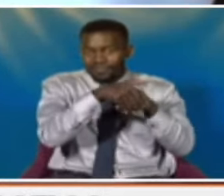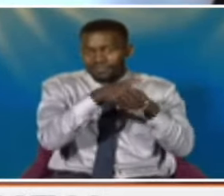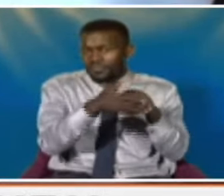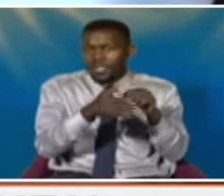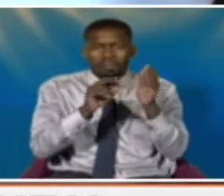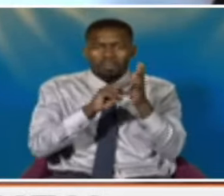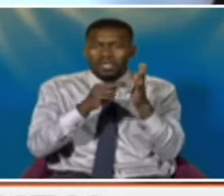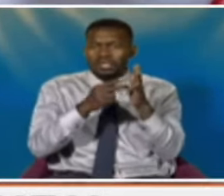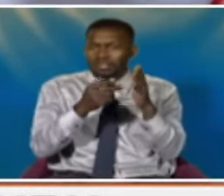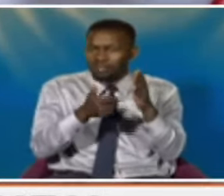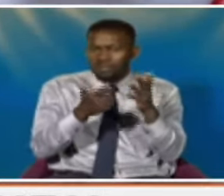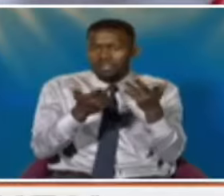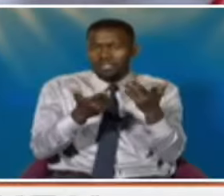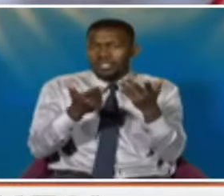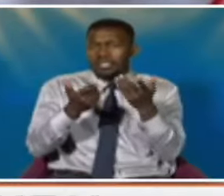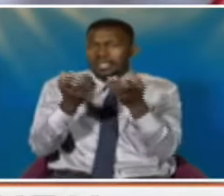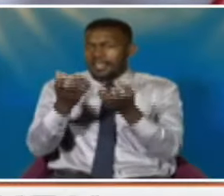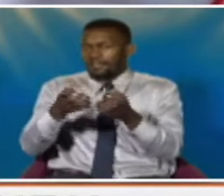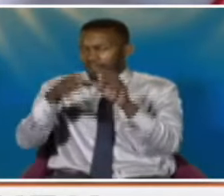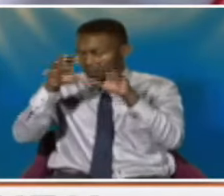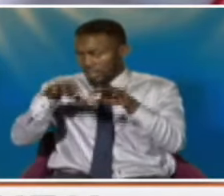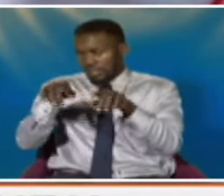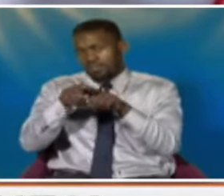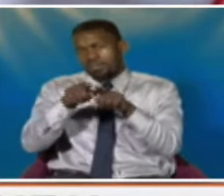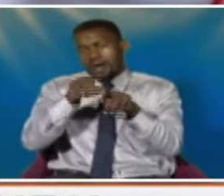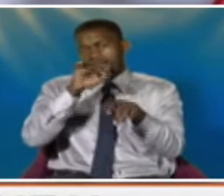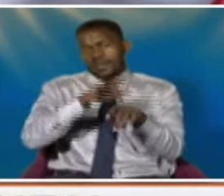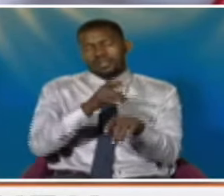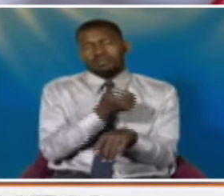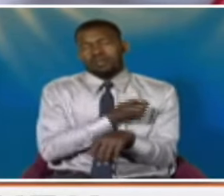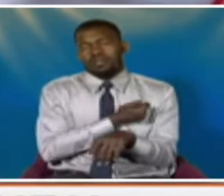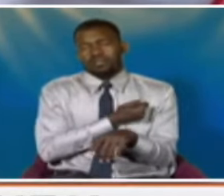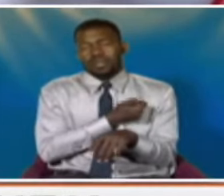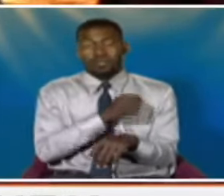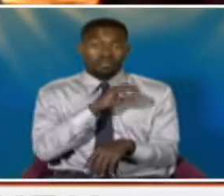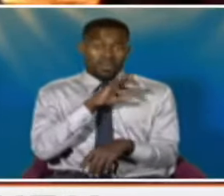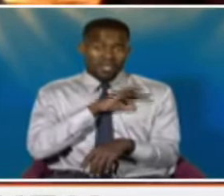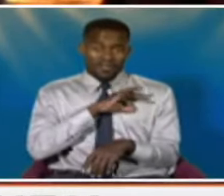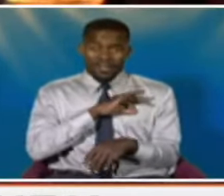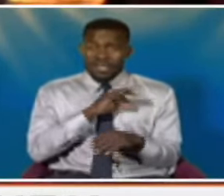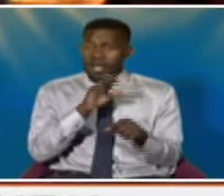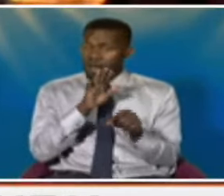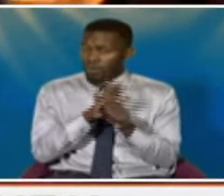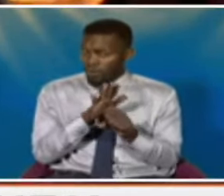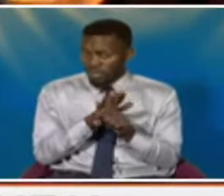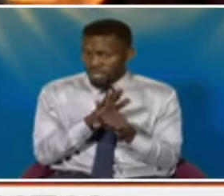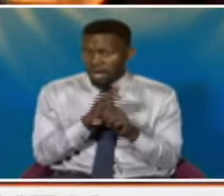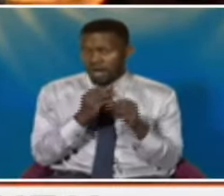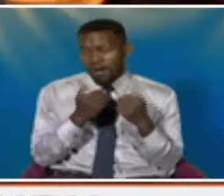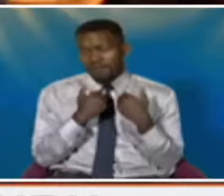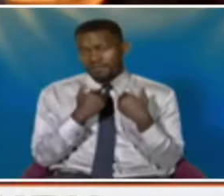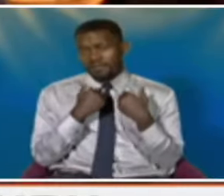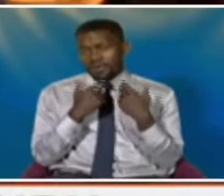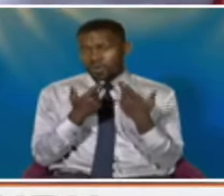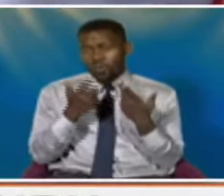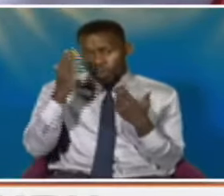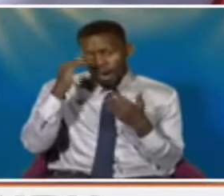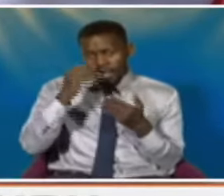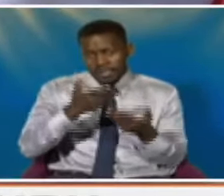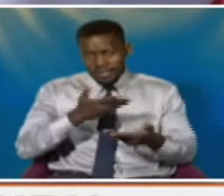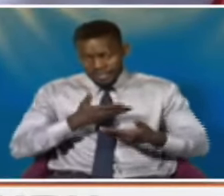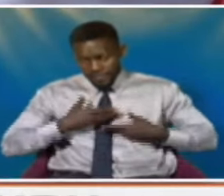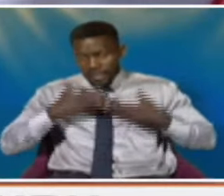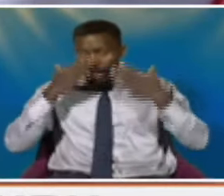critically menstrual health. Tulifaidika sana kupata ile masomo kwa wanafunzi wanatumia ama wakina mama wanatumia kama